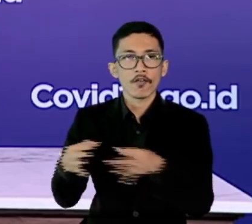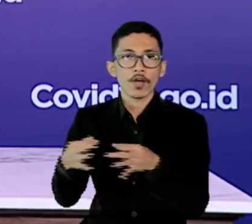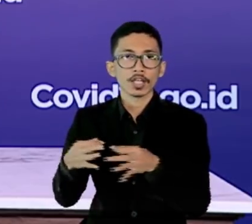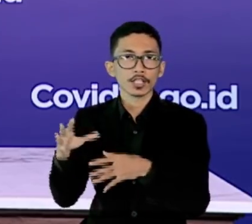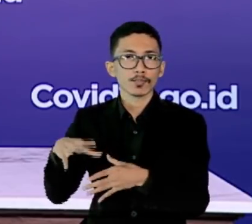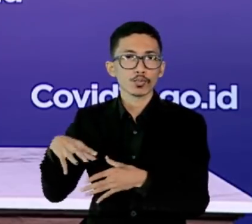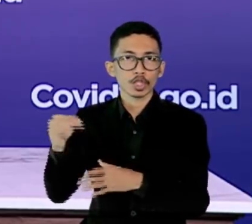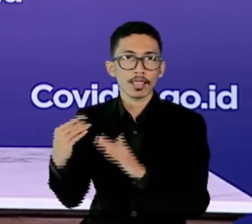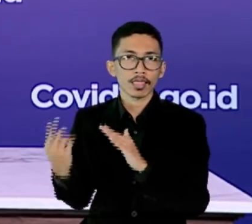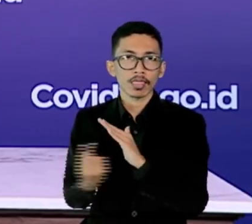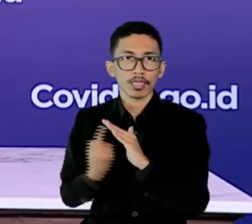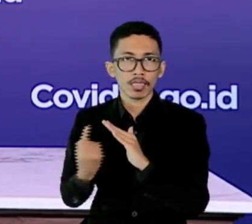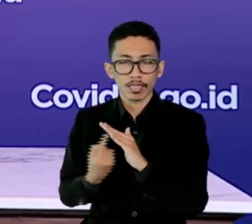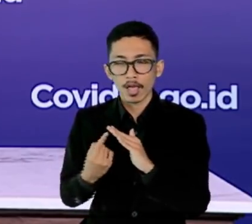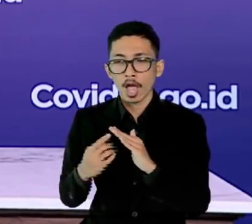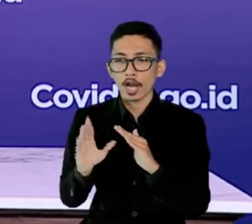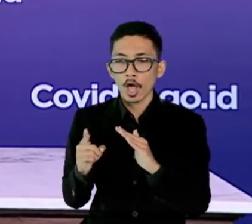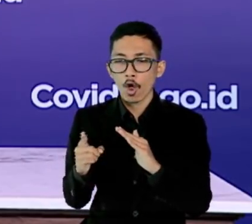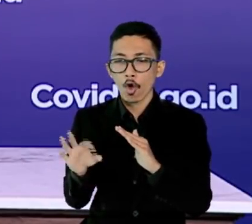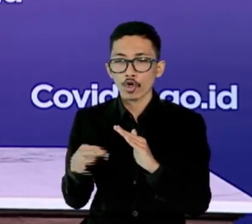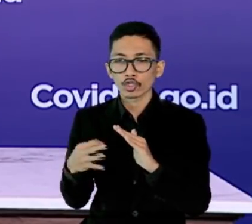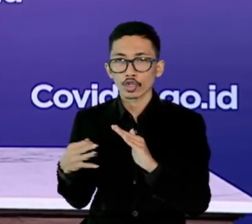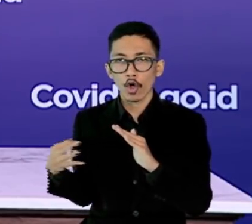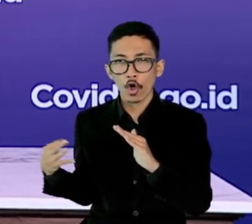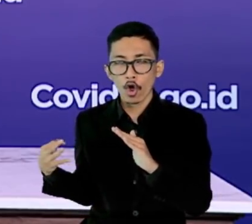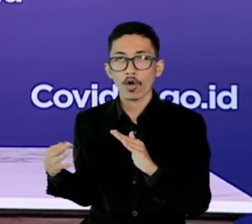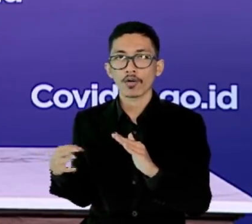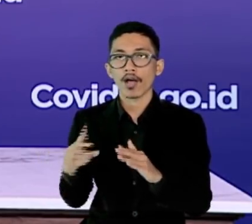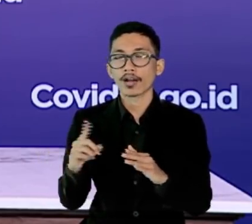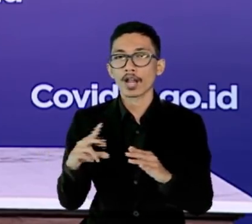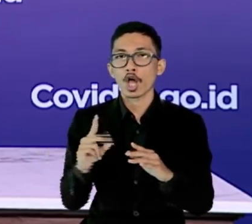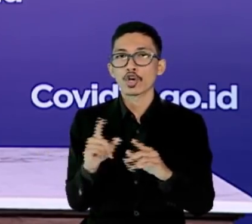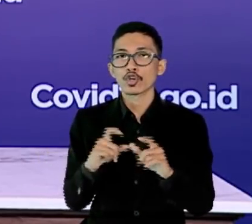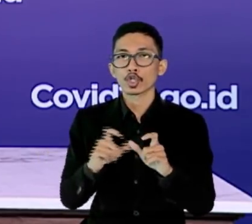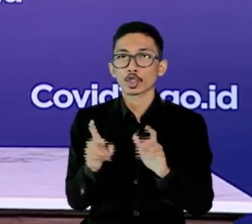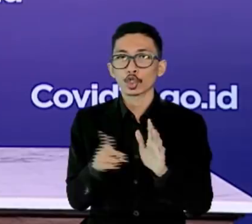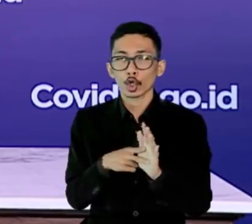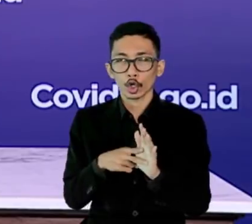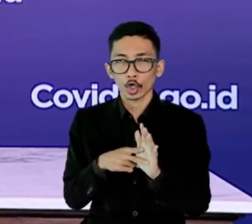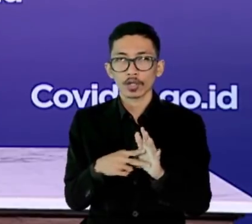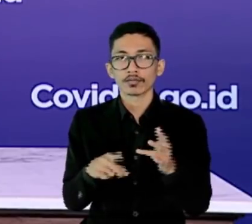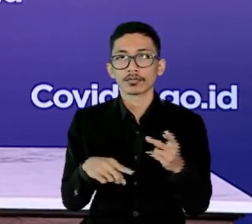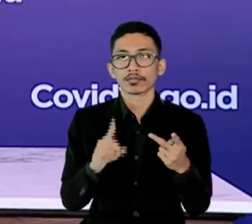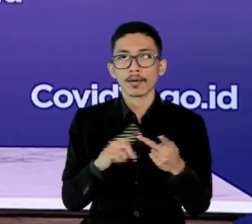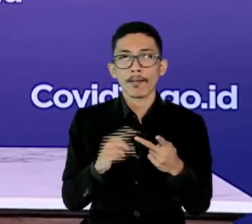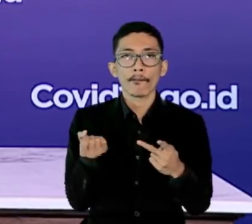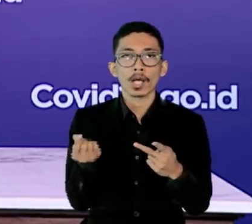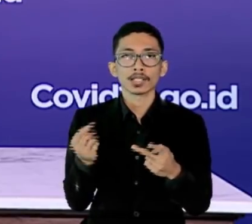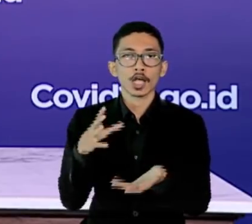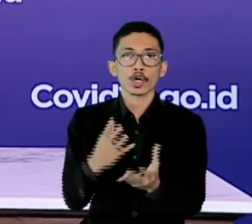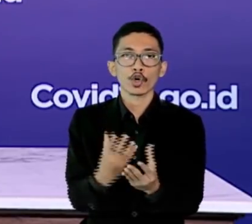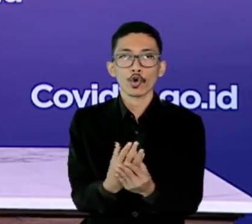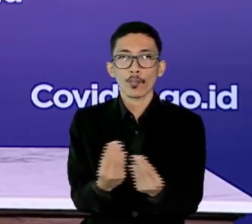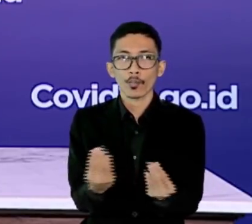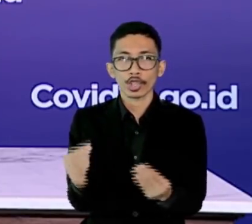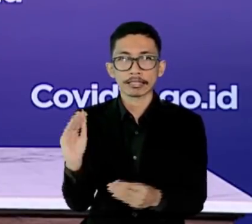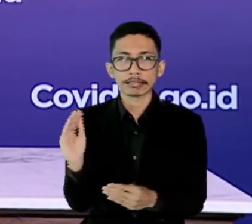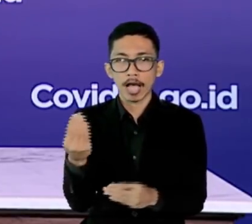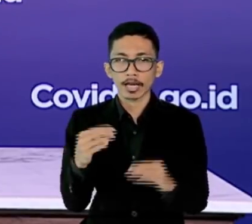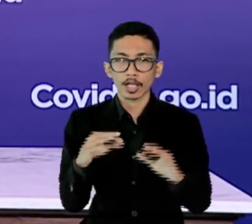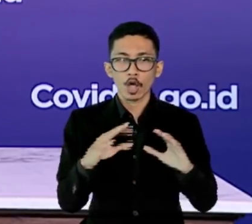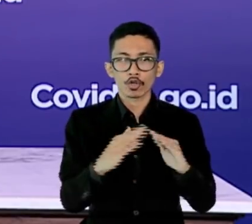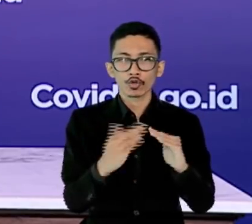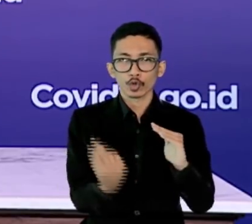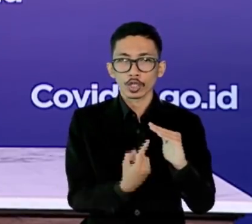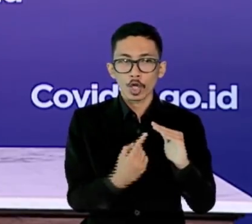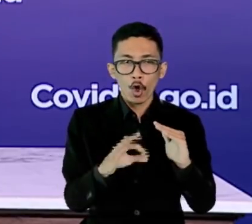terpusat berangsur-angsur kosong dan ditutup, seperti Rusun Nagrak dan Pasar Rumput di DKI Jakarta. Bagaimana update perkembangan